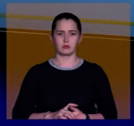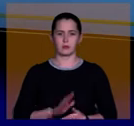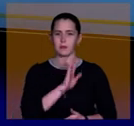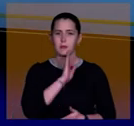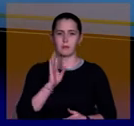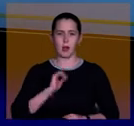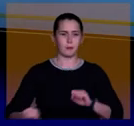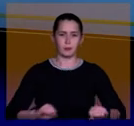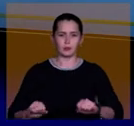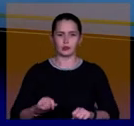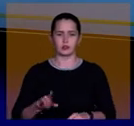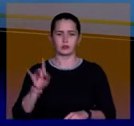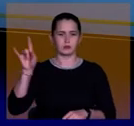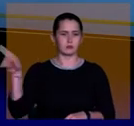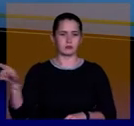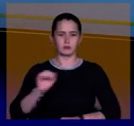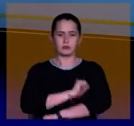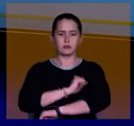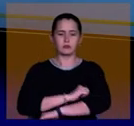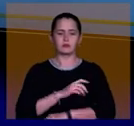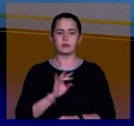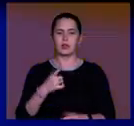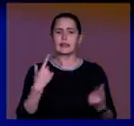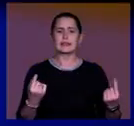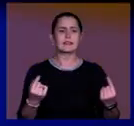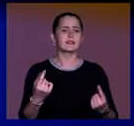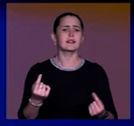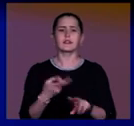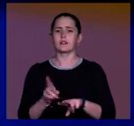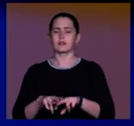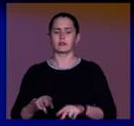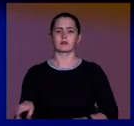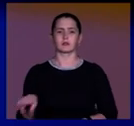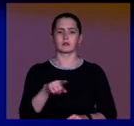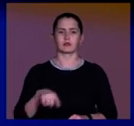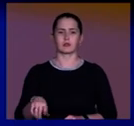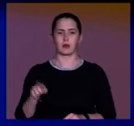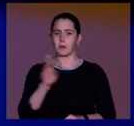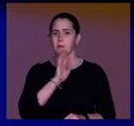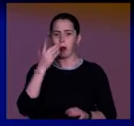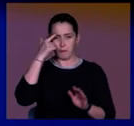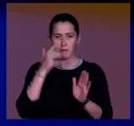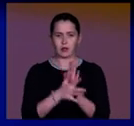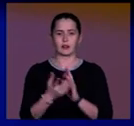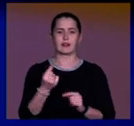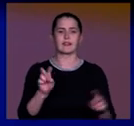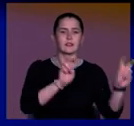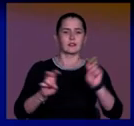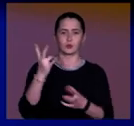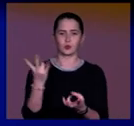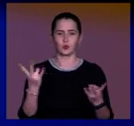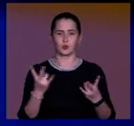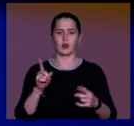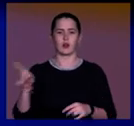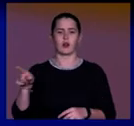мама выбежала на террасу подошла калитки где он мама наконец поняла где нужно искать она